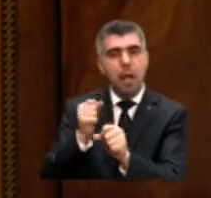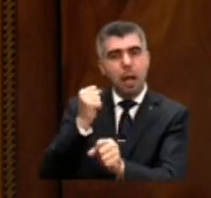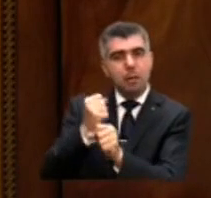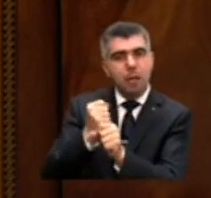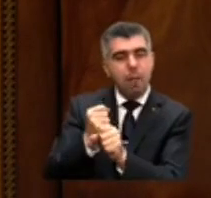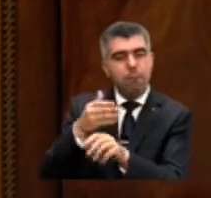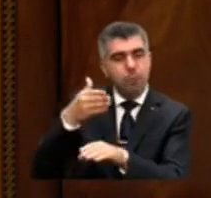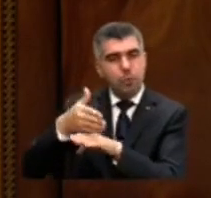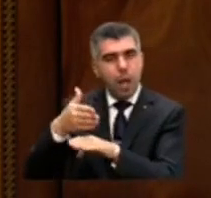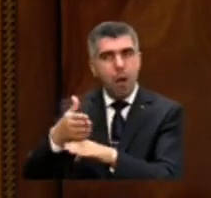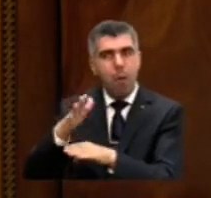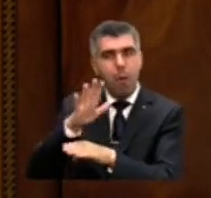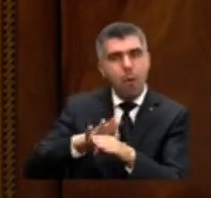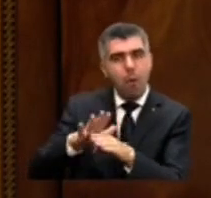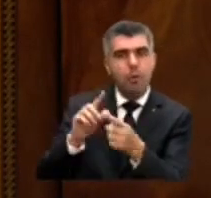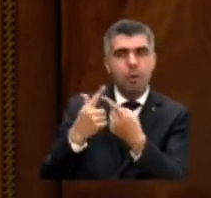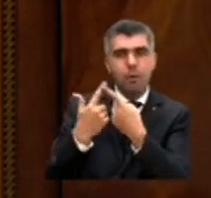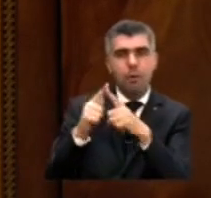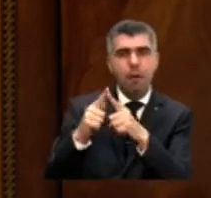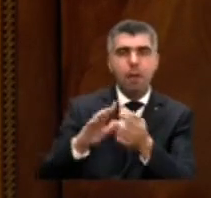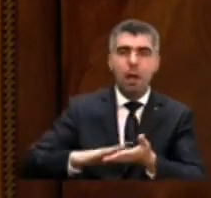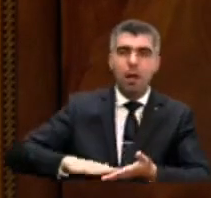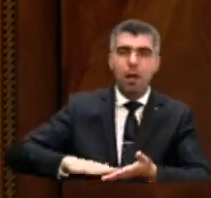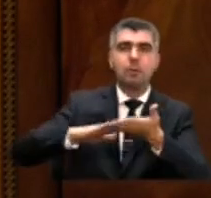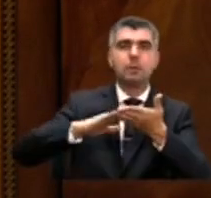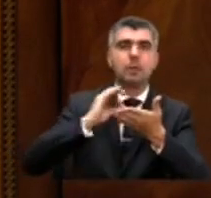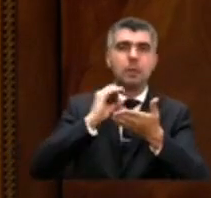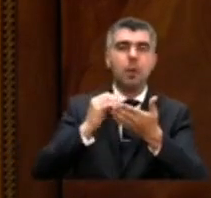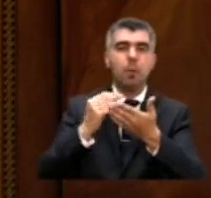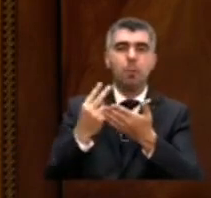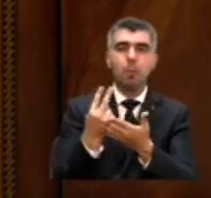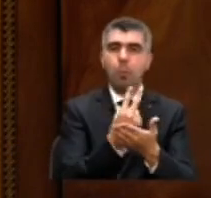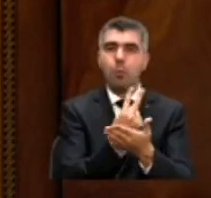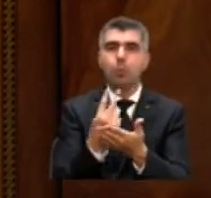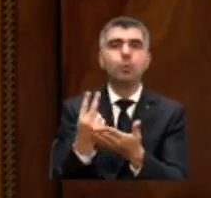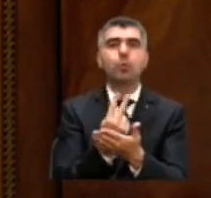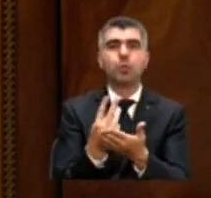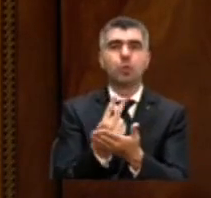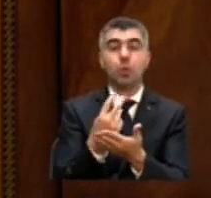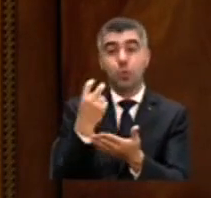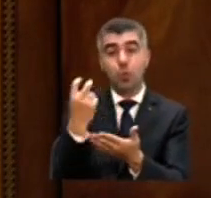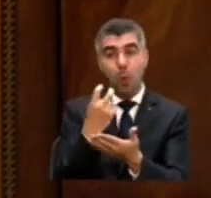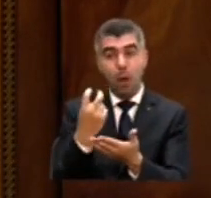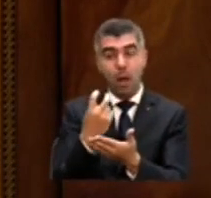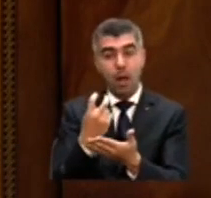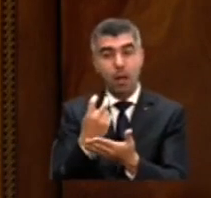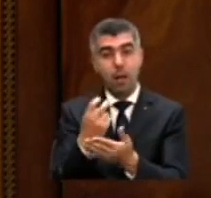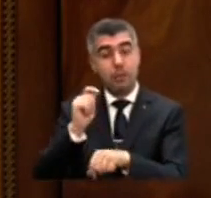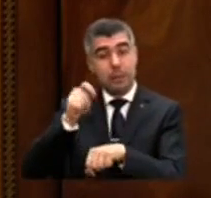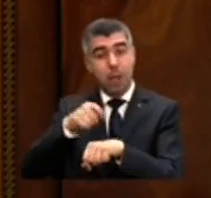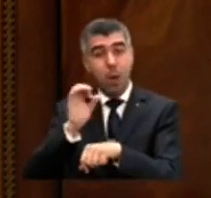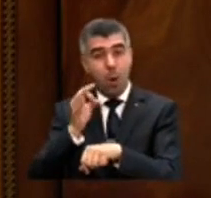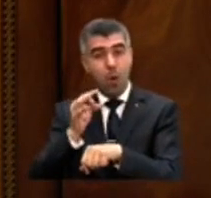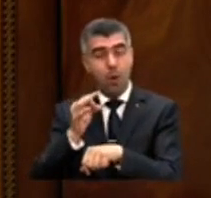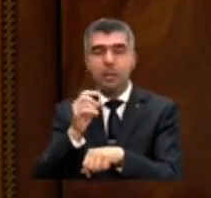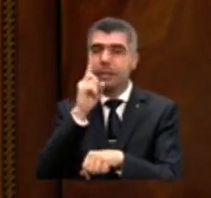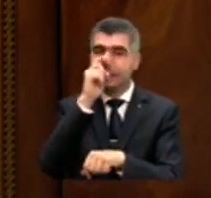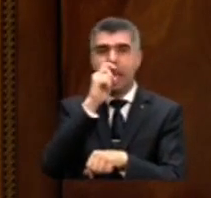وذلك بالتنسيق مع فاعلي هذين القطاعين الذي تضرر كثيرا